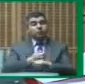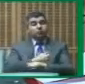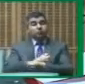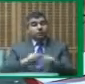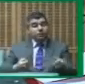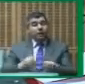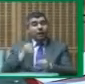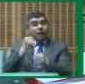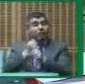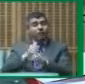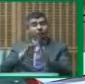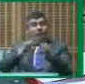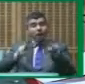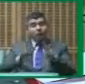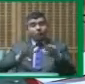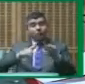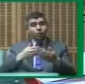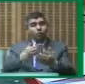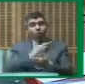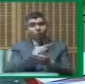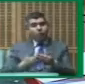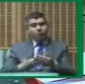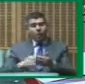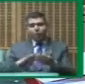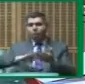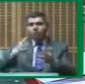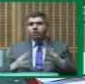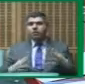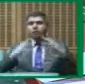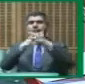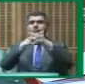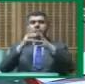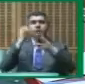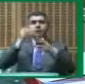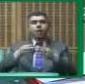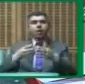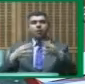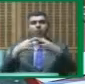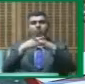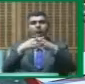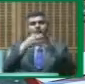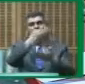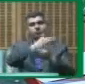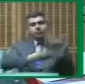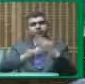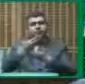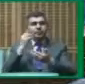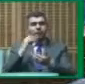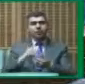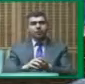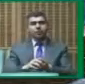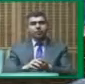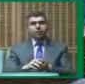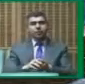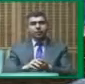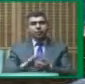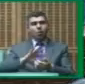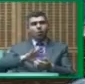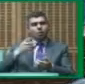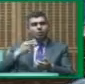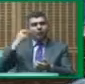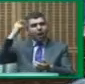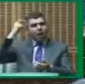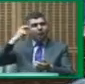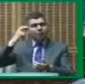هو الشغل المجتمعي، مسألة مجتمعية. نحيدوا واحد العدد ديال يعني